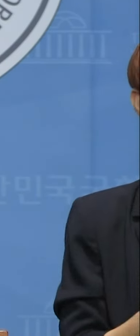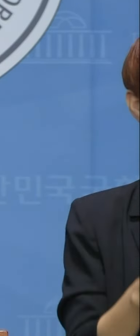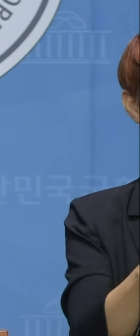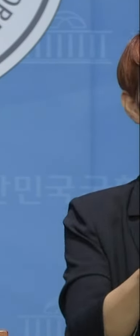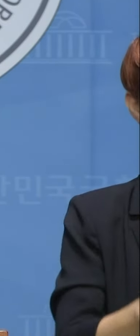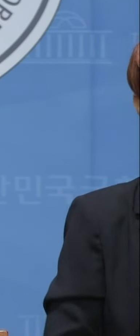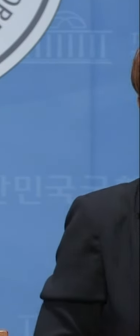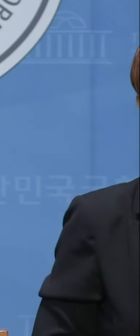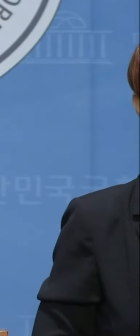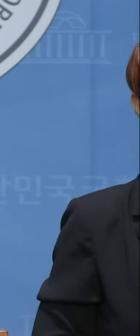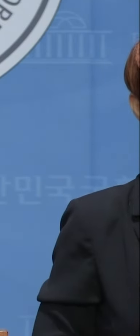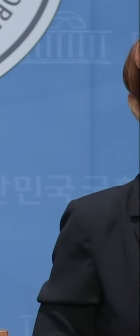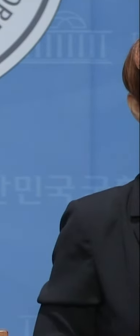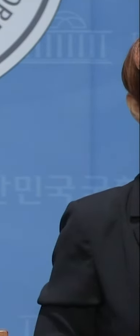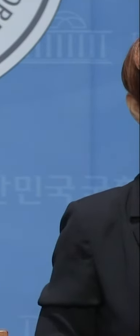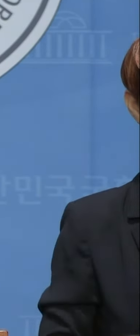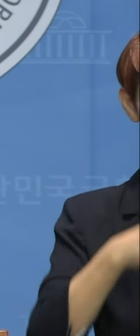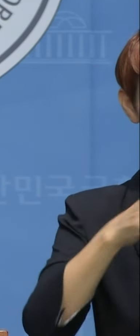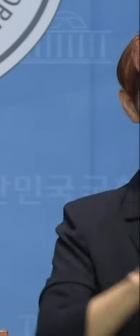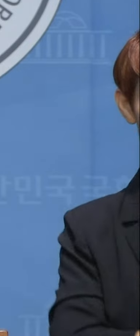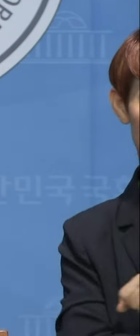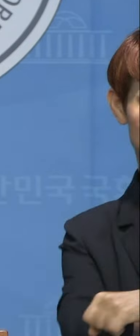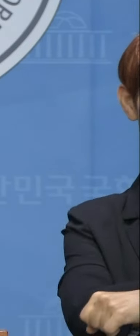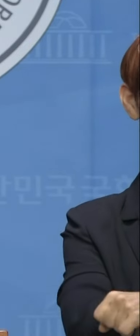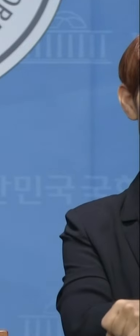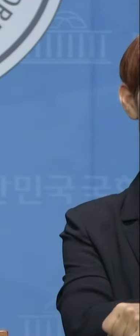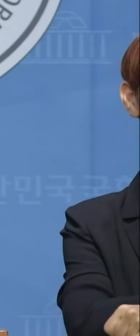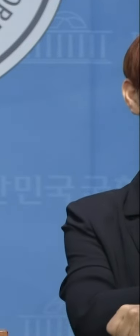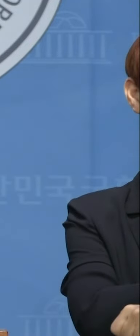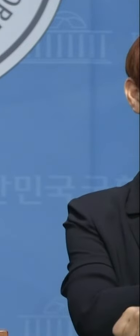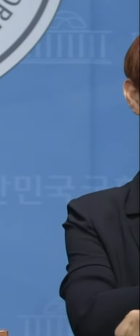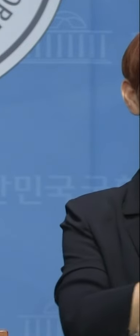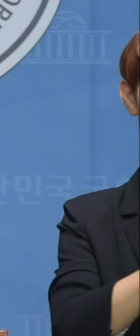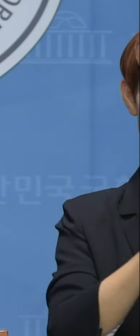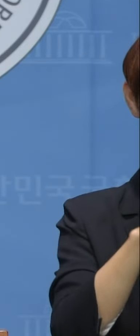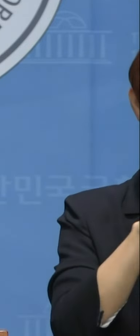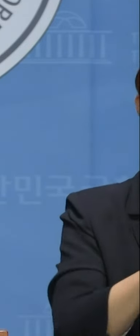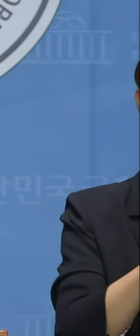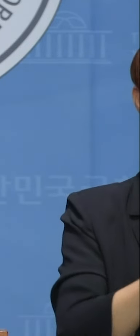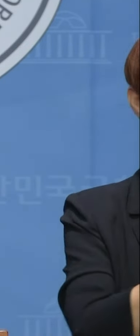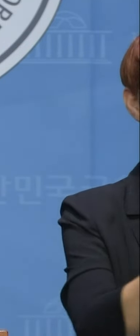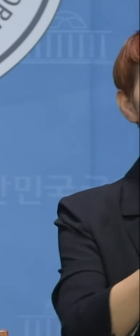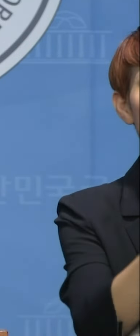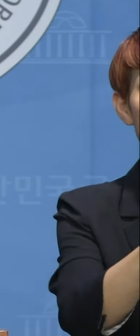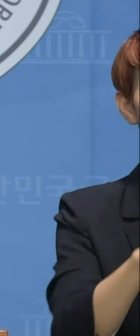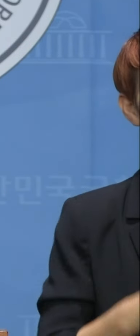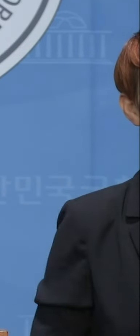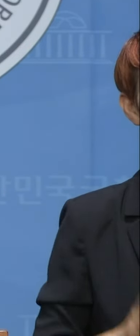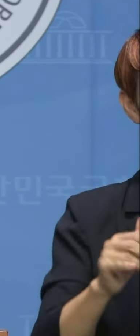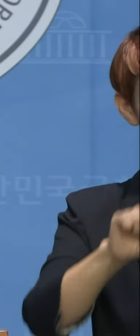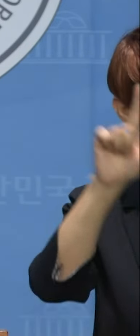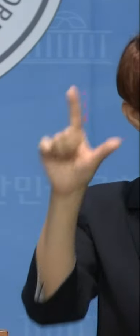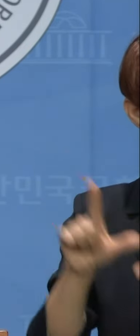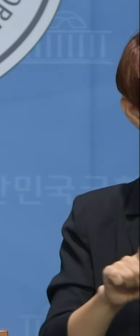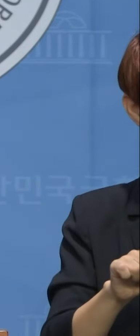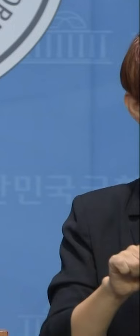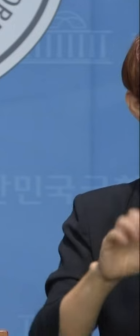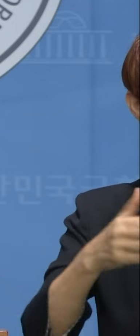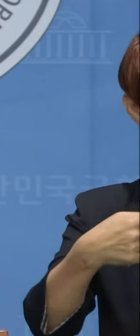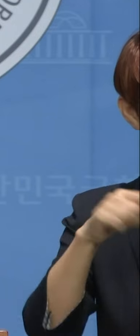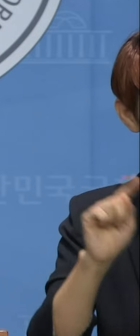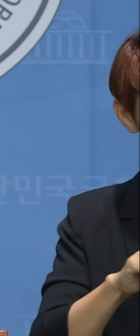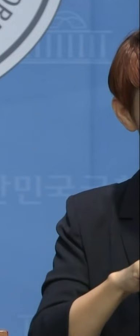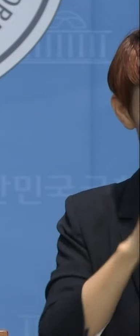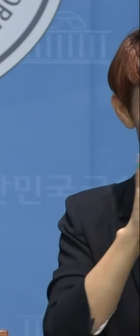상황에서 꺼내든 이유가 무엇입니까 민생 민심 핑계는 대지 마십시오